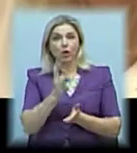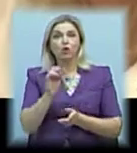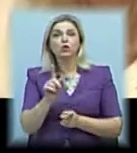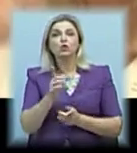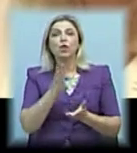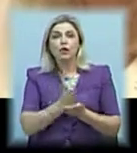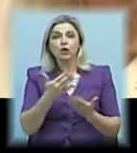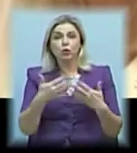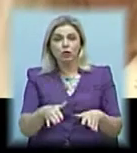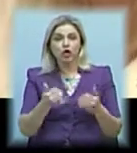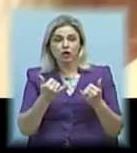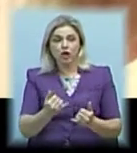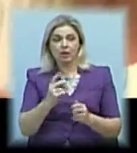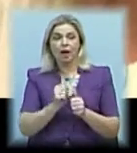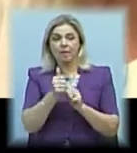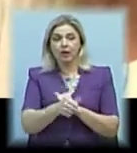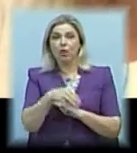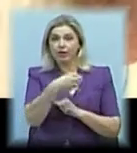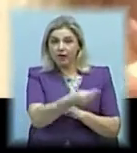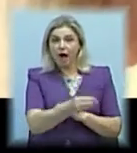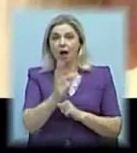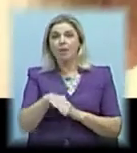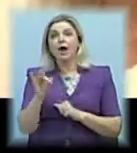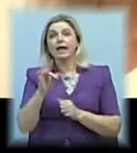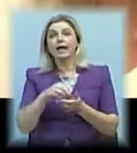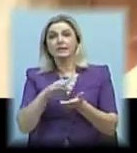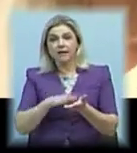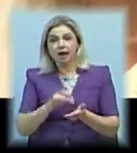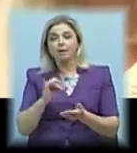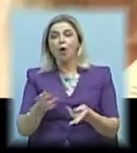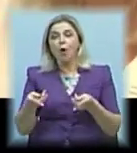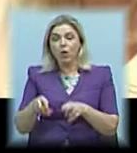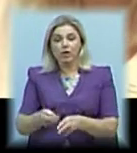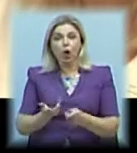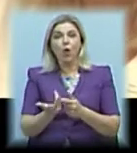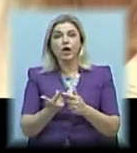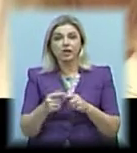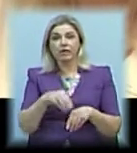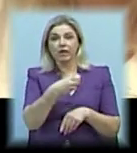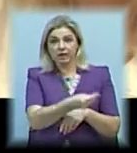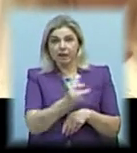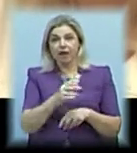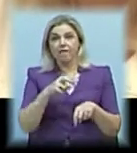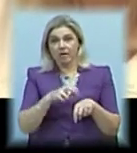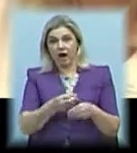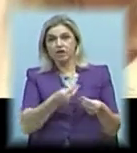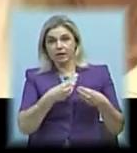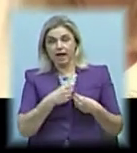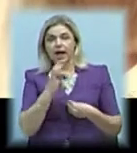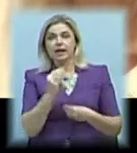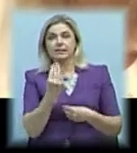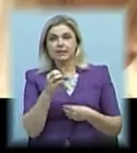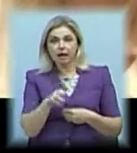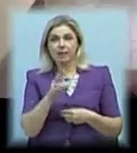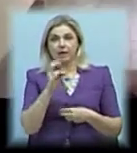есть уже, мы ей отдадим наперед. Потом препарат перерегистрируется, и мы отдадим остальное количество. И доктор выписала рецепт на тот остаток, что у нас